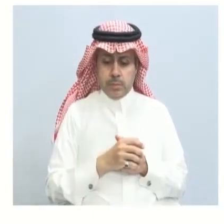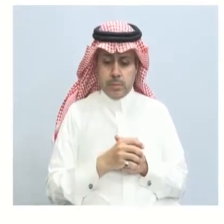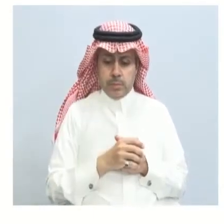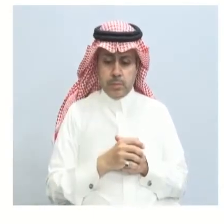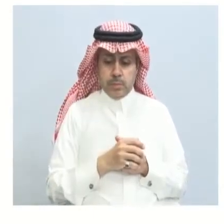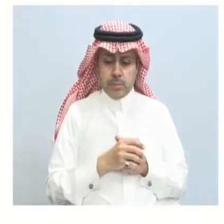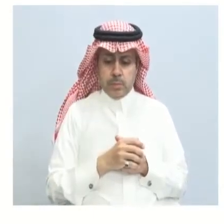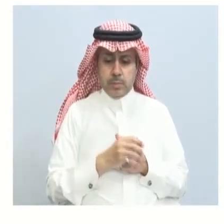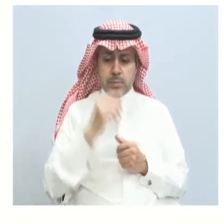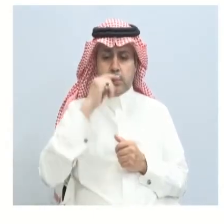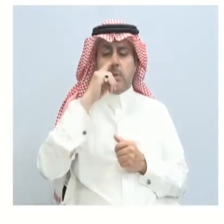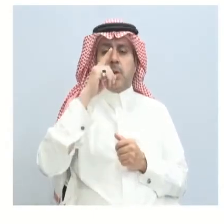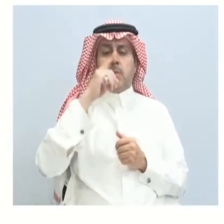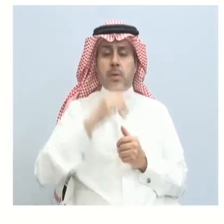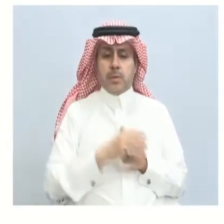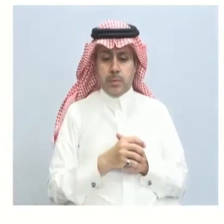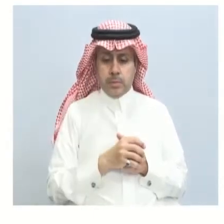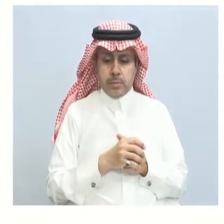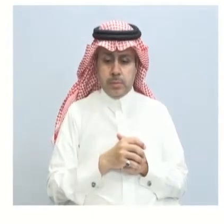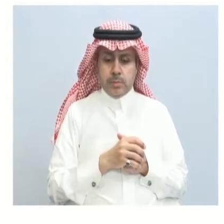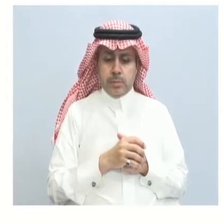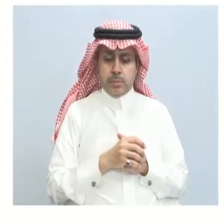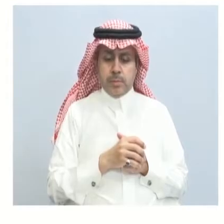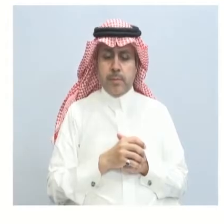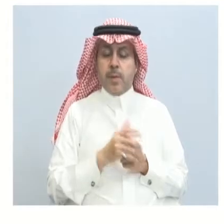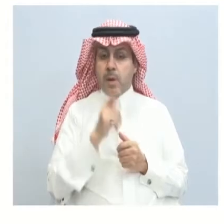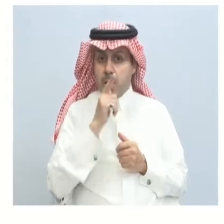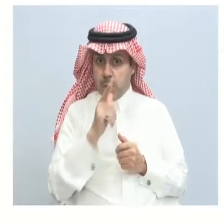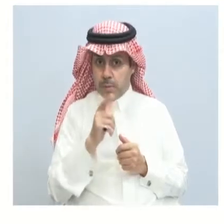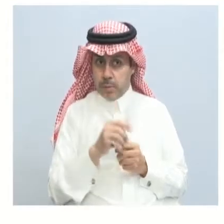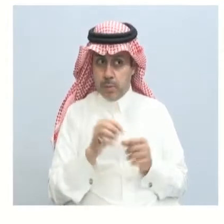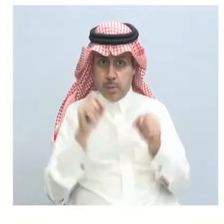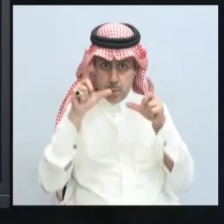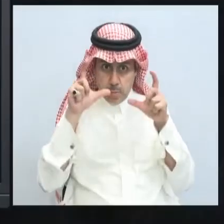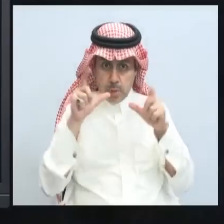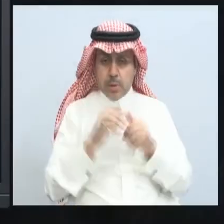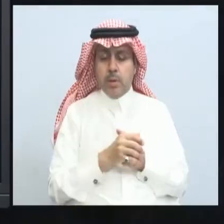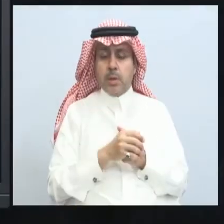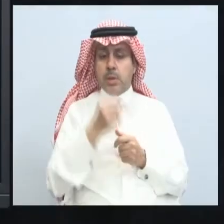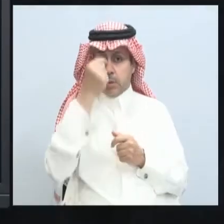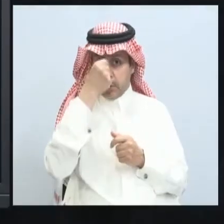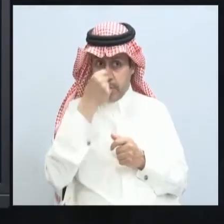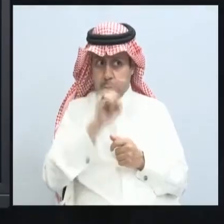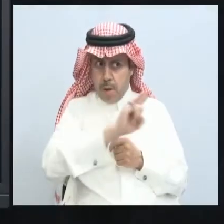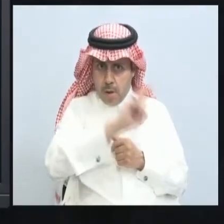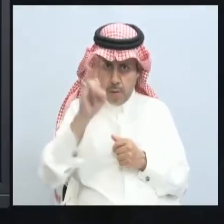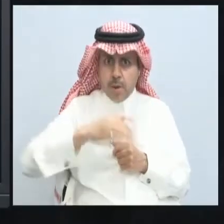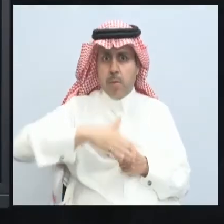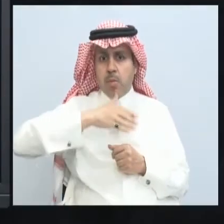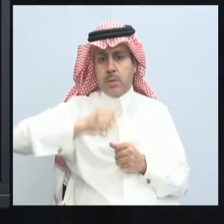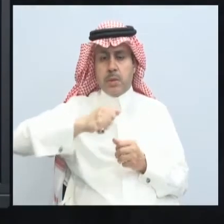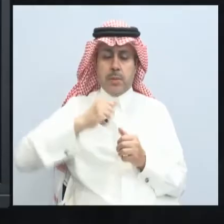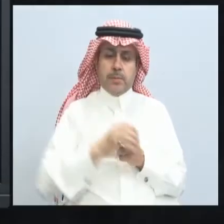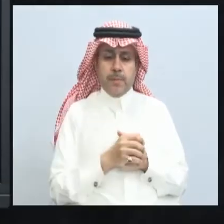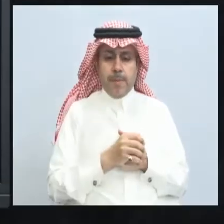بتكبر هذا هو المتفيهق لهذا نقول ننتبه لهذه الصفات التي حذر منها النبي صلى الله عليه